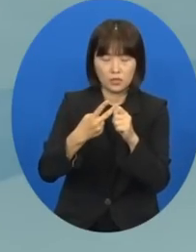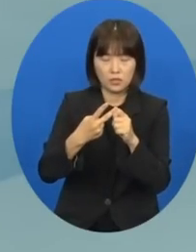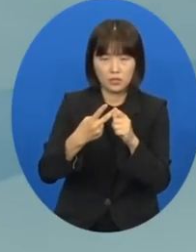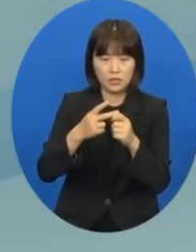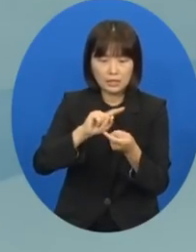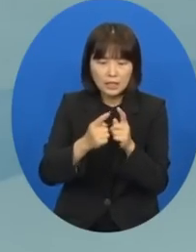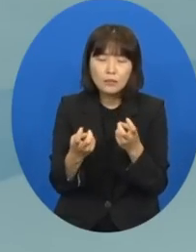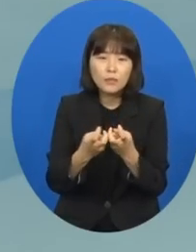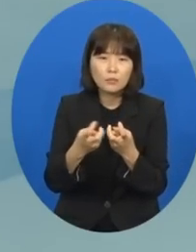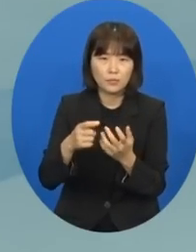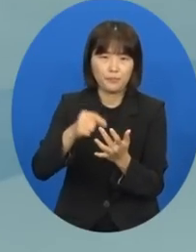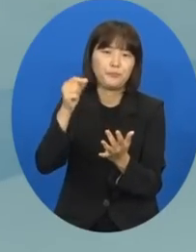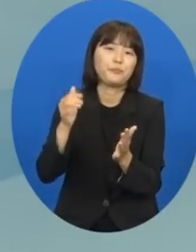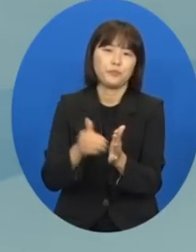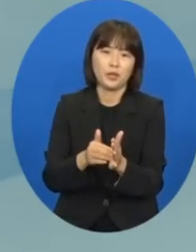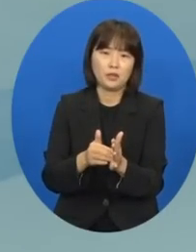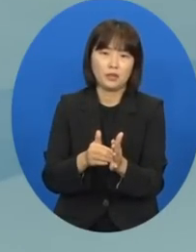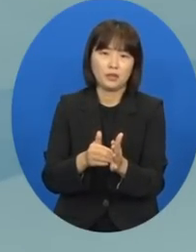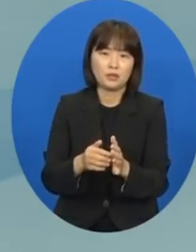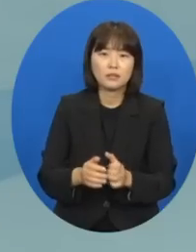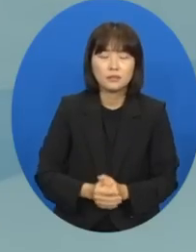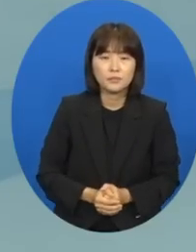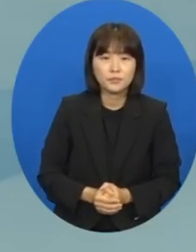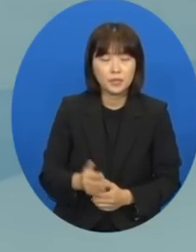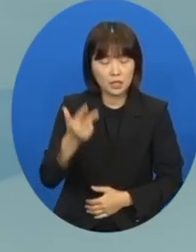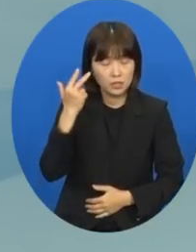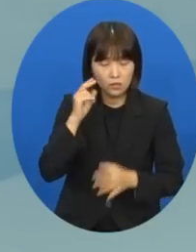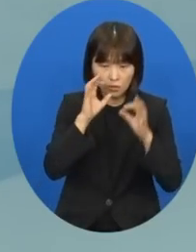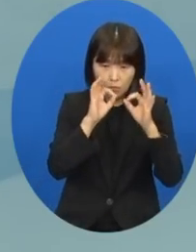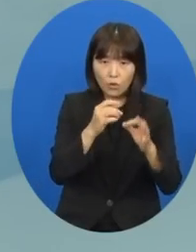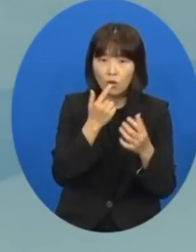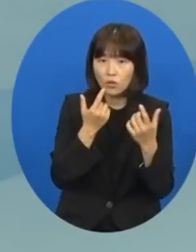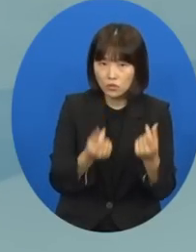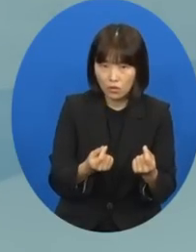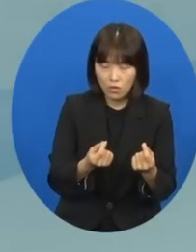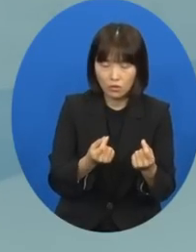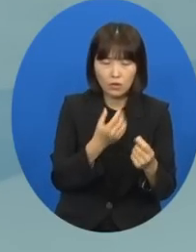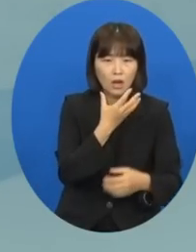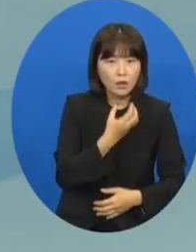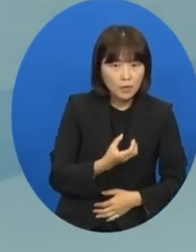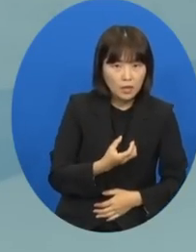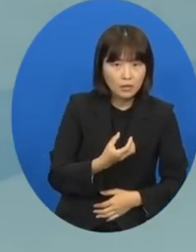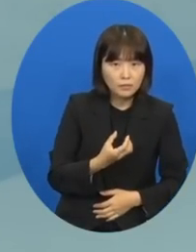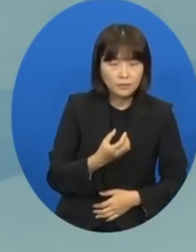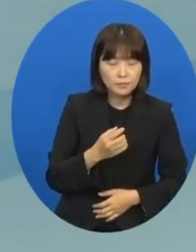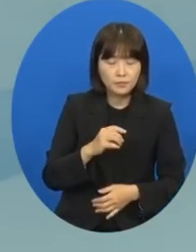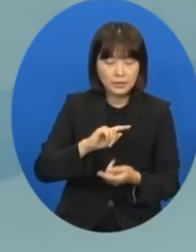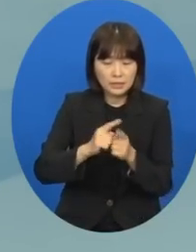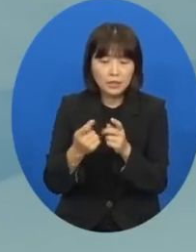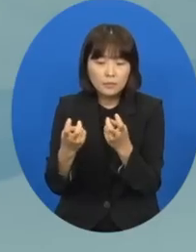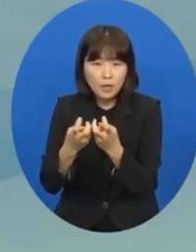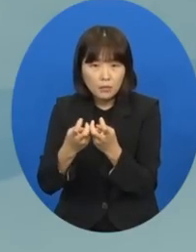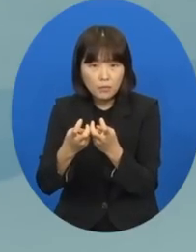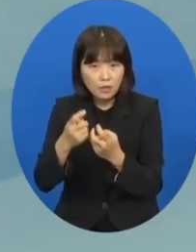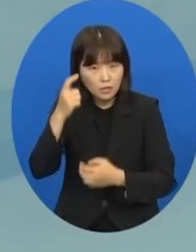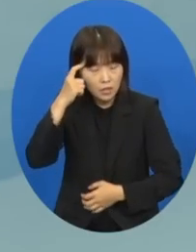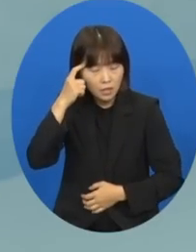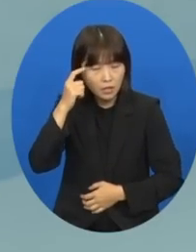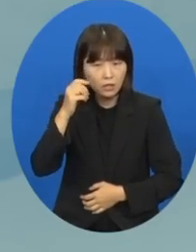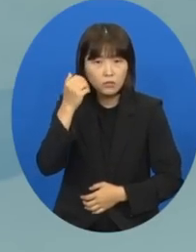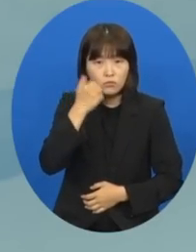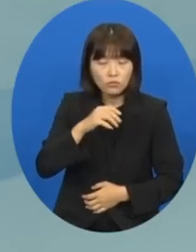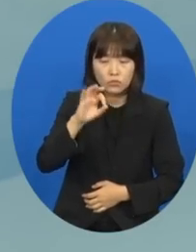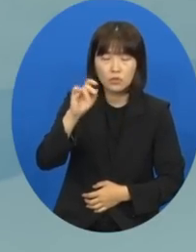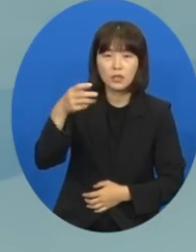차선을 택하는 거예요. 그러니까 지난 주에 살펴보았듯이 아브라함이 차선으로 생각한 게 엘리에셀이었죠.